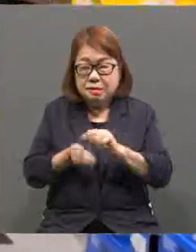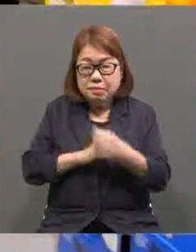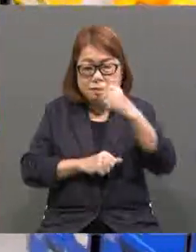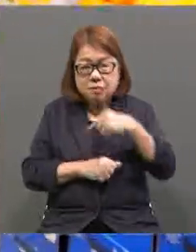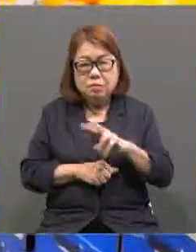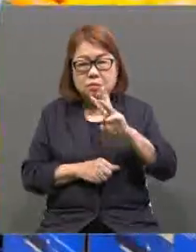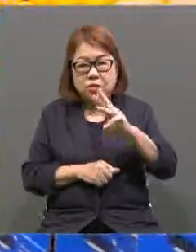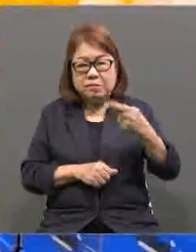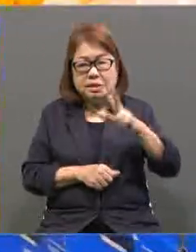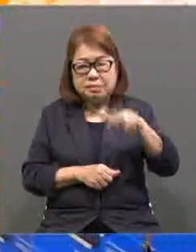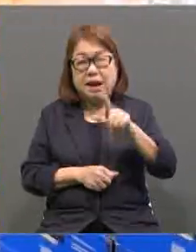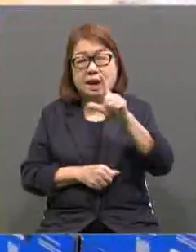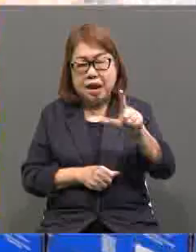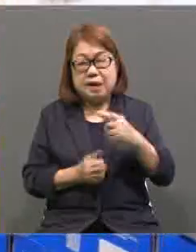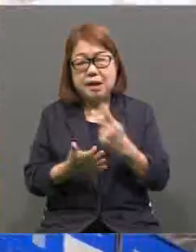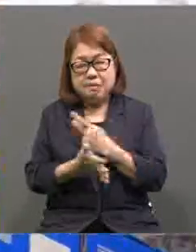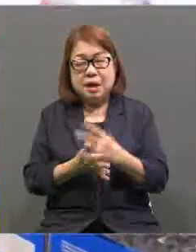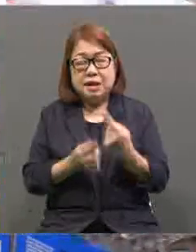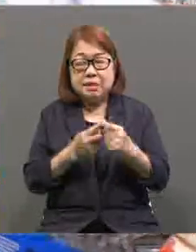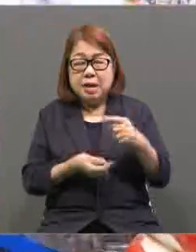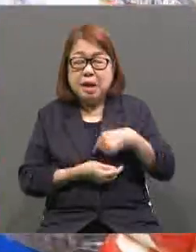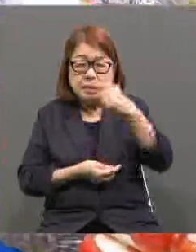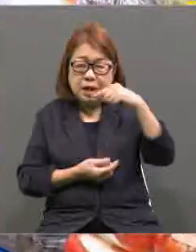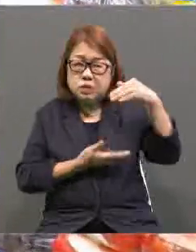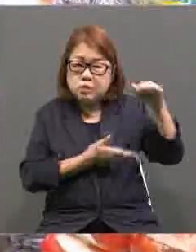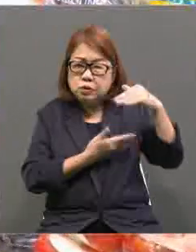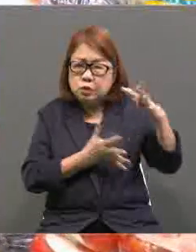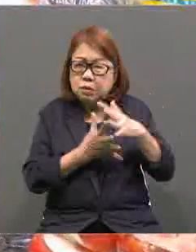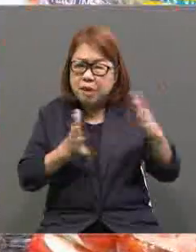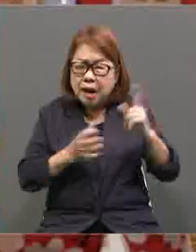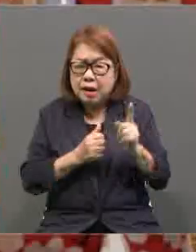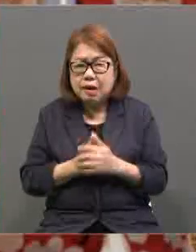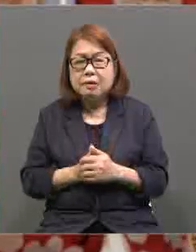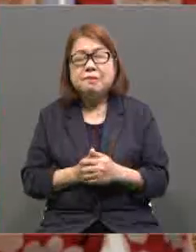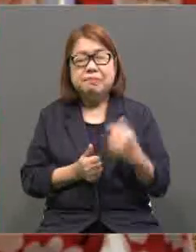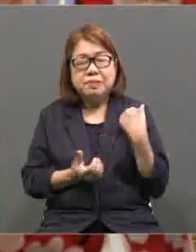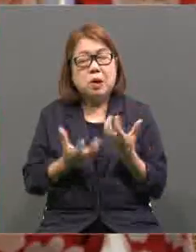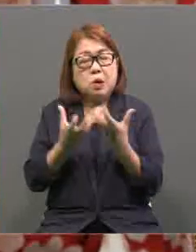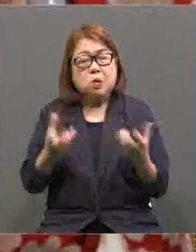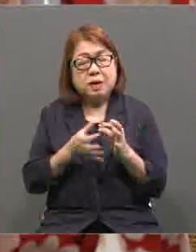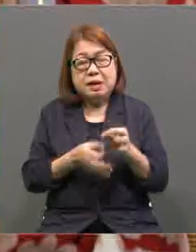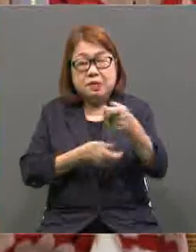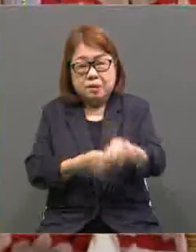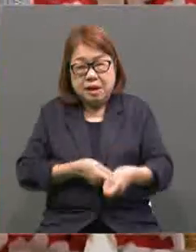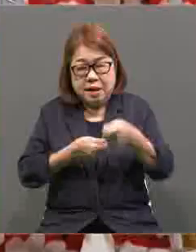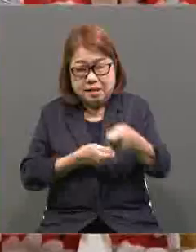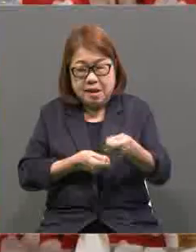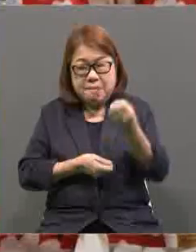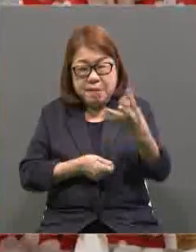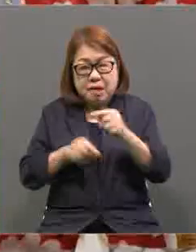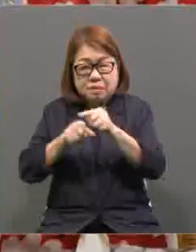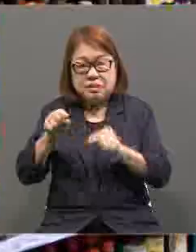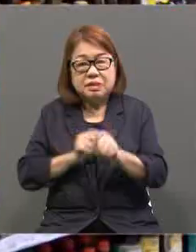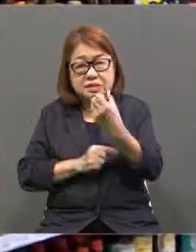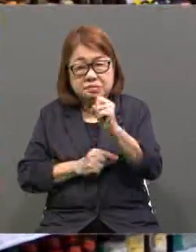ล้านกว่าบาทเลยทีเดียวสำหรับตัวเลขการส่งออกที่เพิ่มขึ้นเนี่ยนะครับก็จะมาจากสัดส่วนของสินค้าเกษตร 12%เลยเป็น